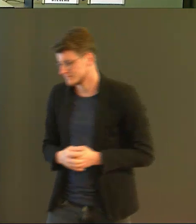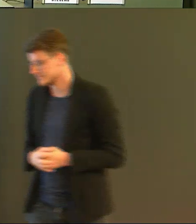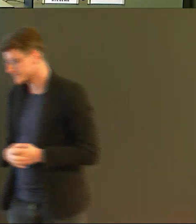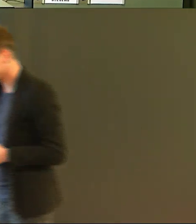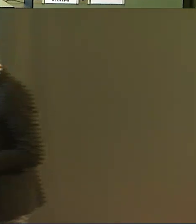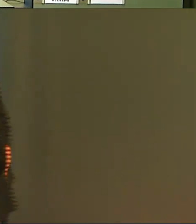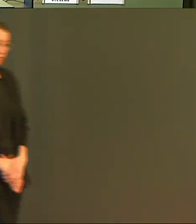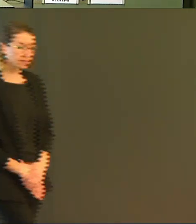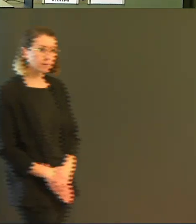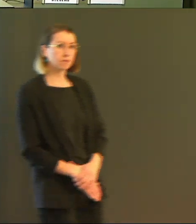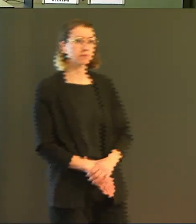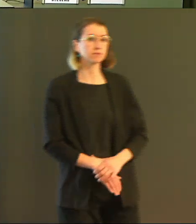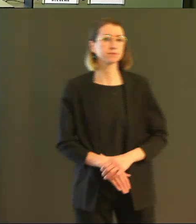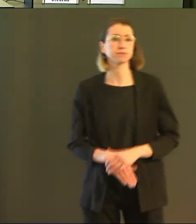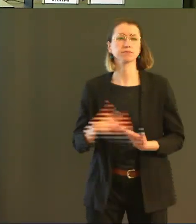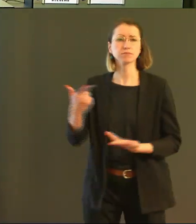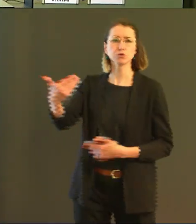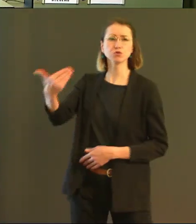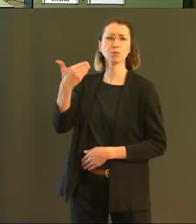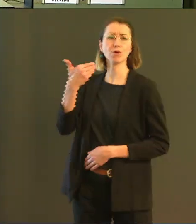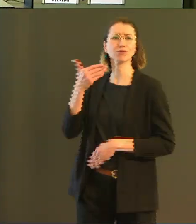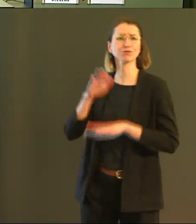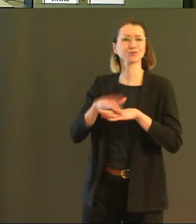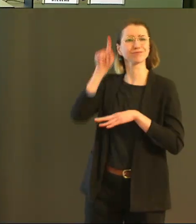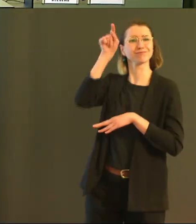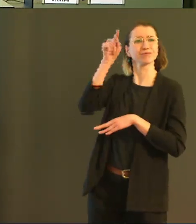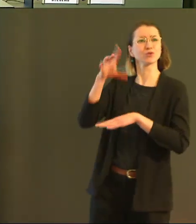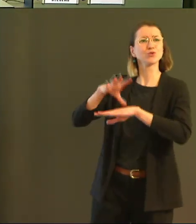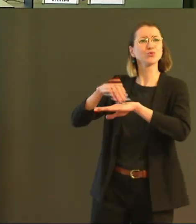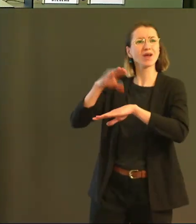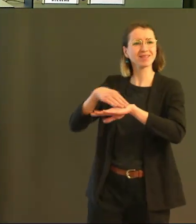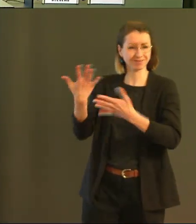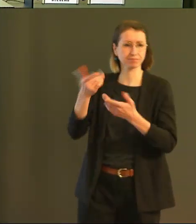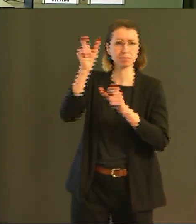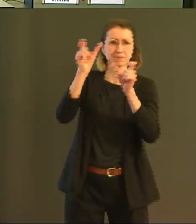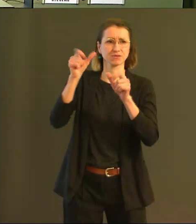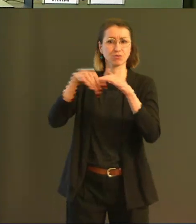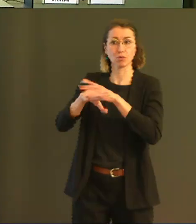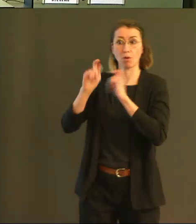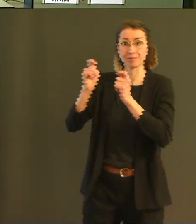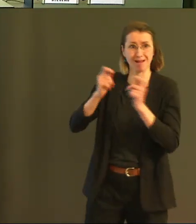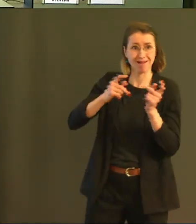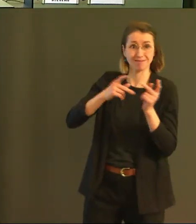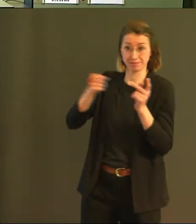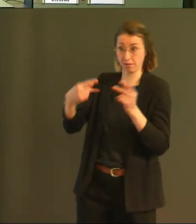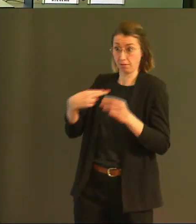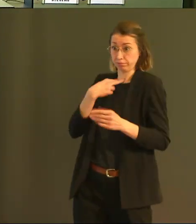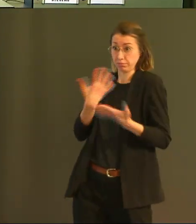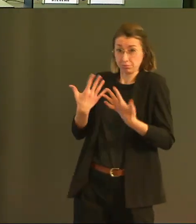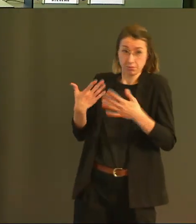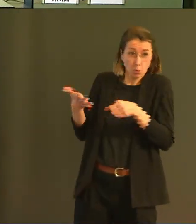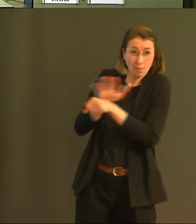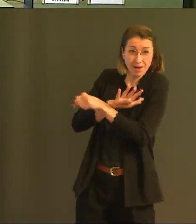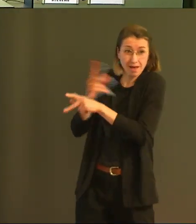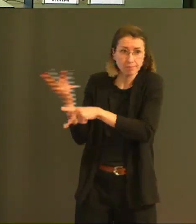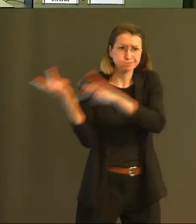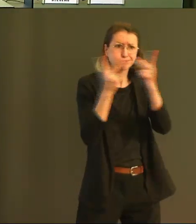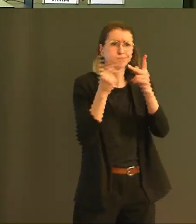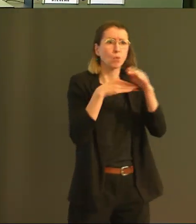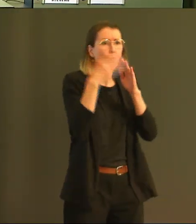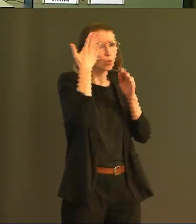en suède le taux de mortalité des patients transportés en raison de la pénurie de lits d'un hôpital à un autre est beaucoup